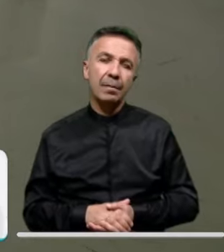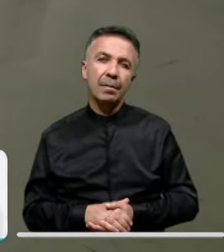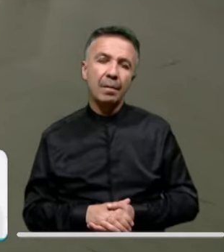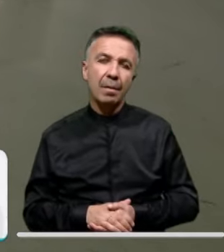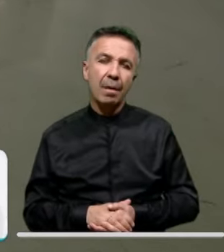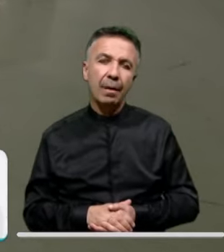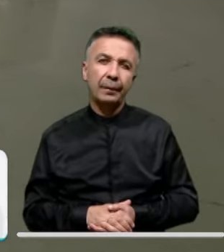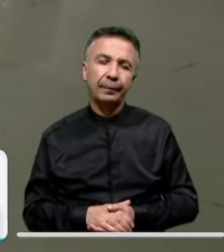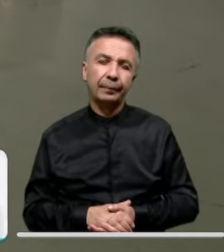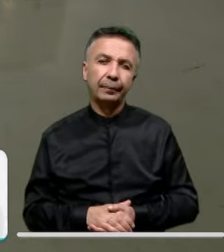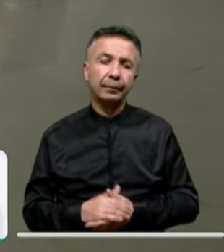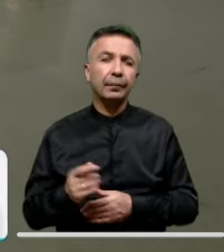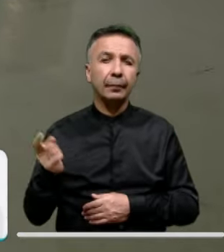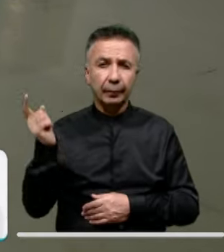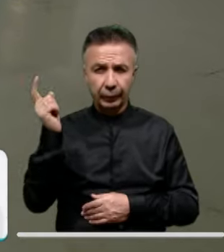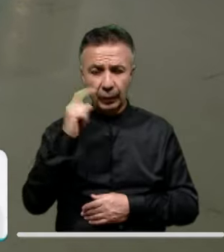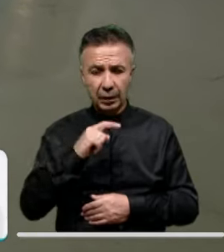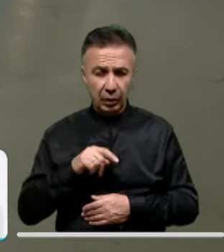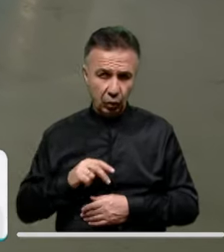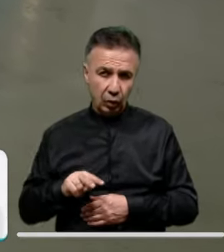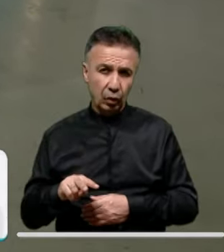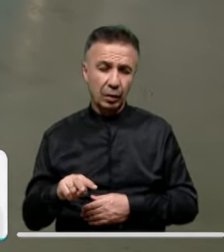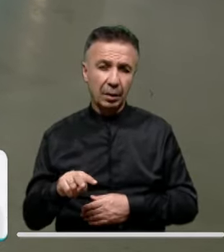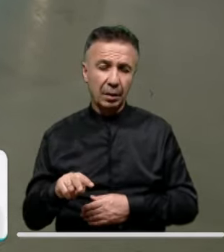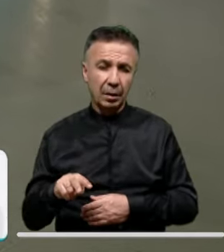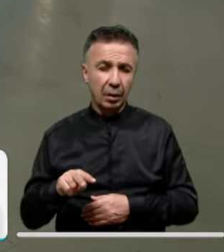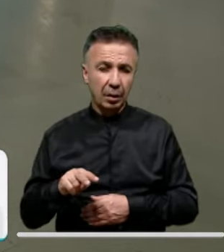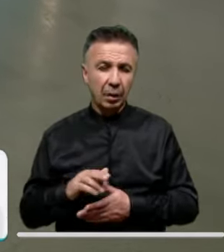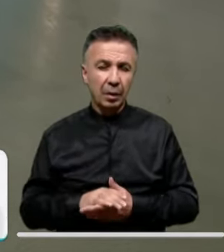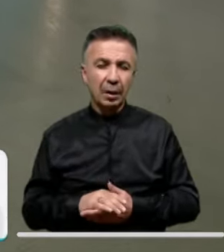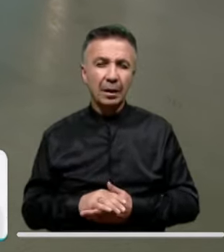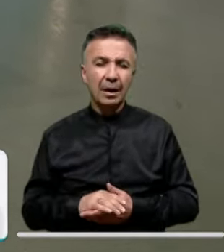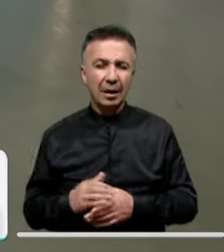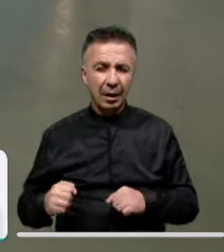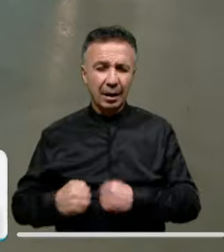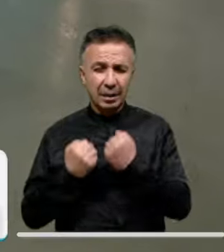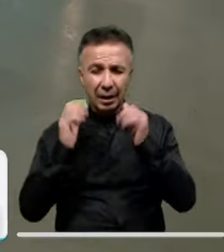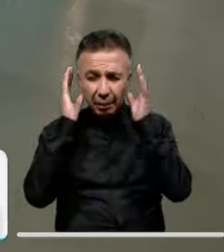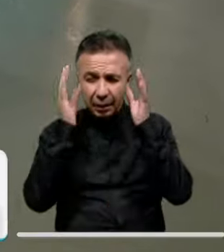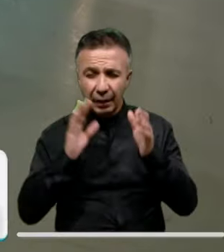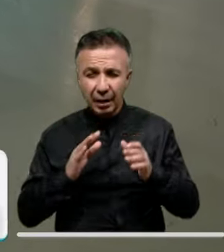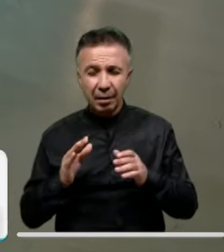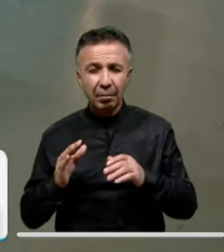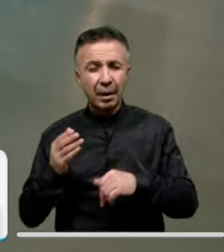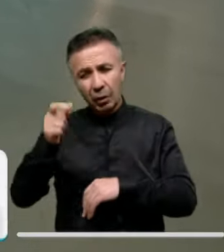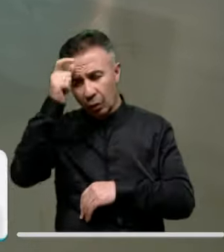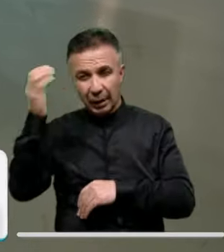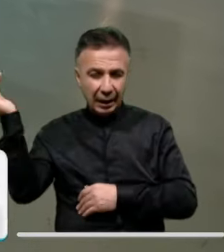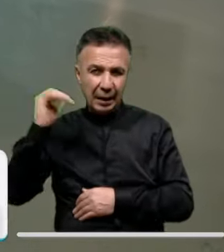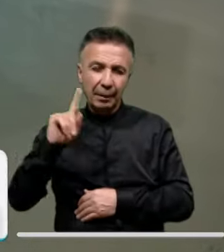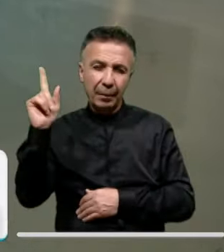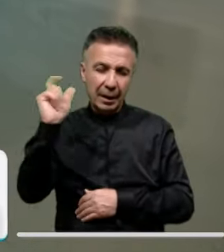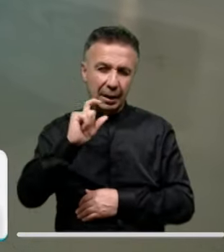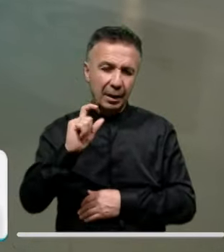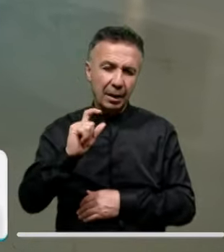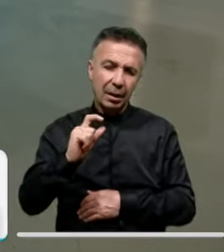evet. Dolayısıyla yolculuktayken, seferiyken kazaya kaldım. Memleketimize geldik. Bir ay buradayız. Yani